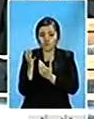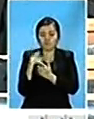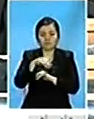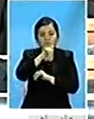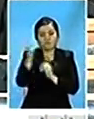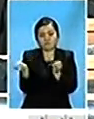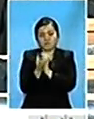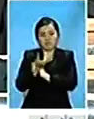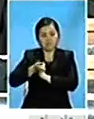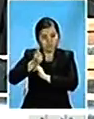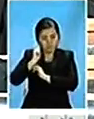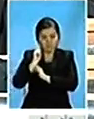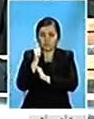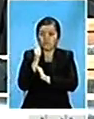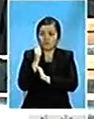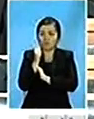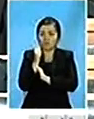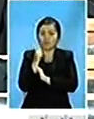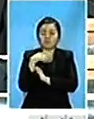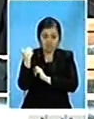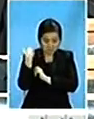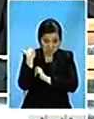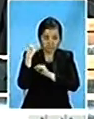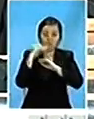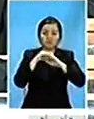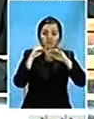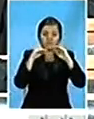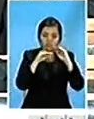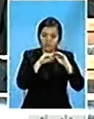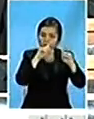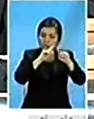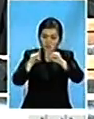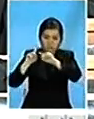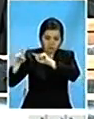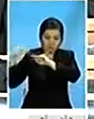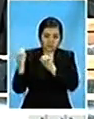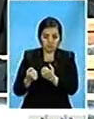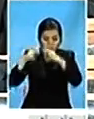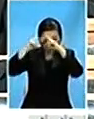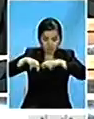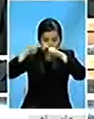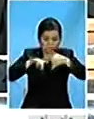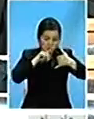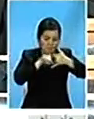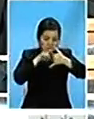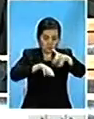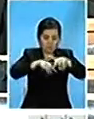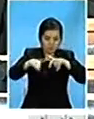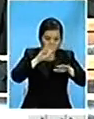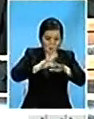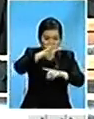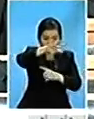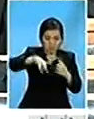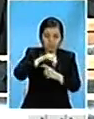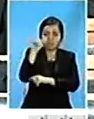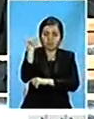าเนื่องจากมีหลายโครงการที่ยังไม่มีการศึกษาความเหมาะสมและหรือ